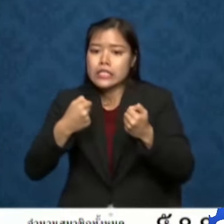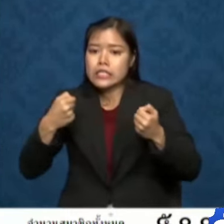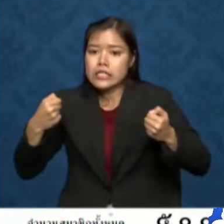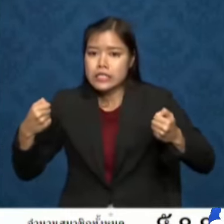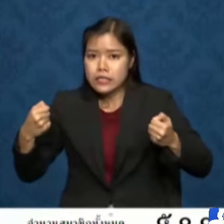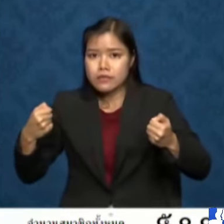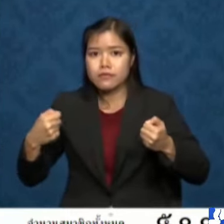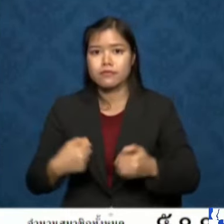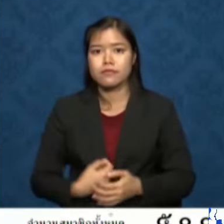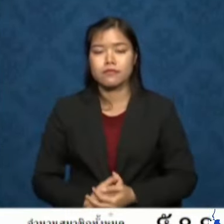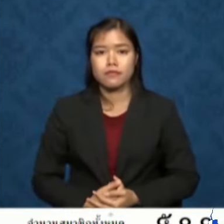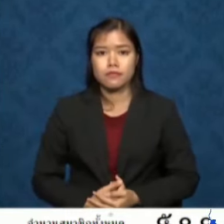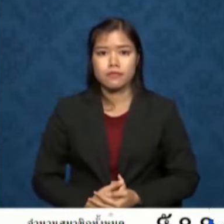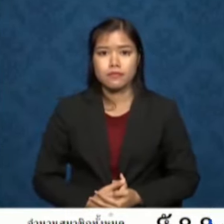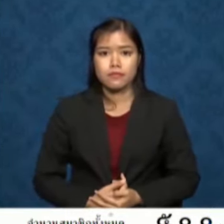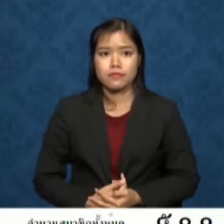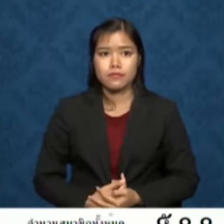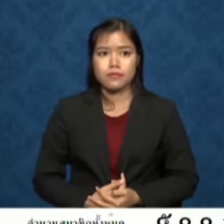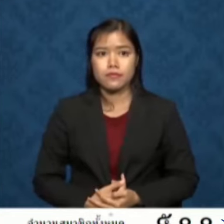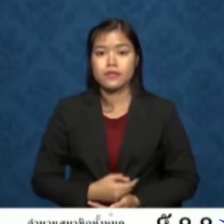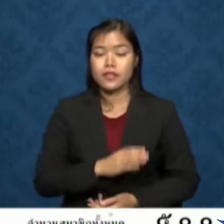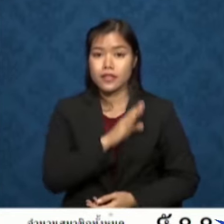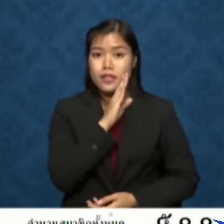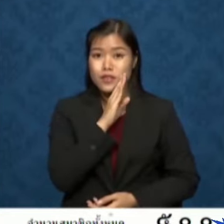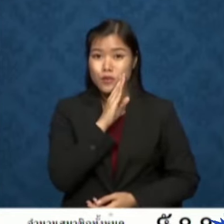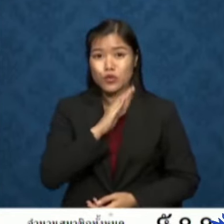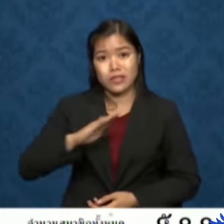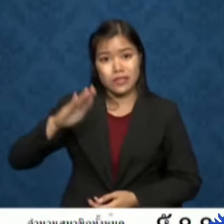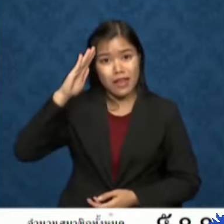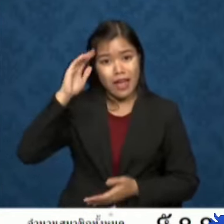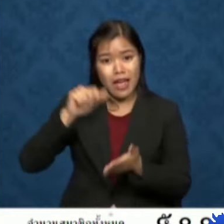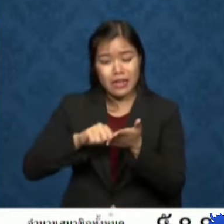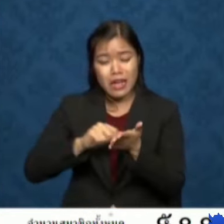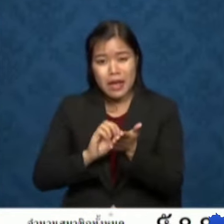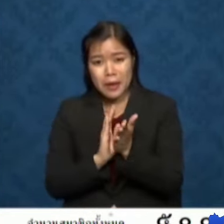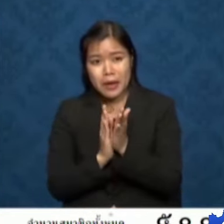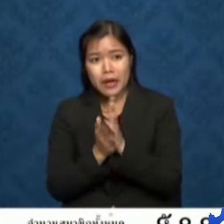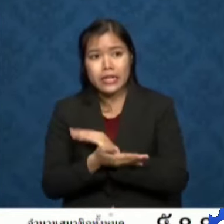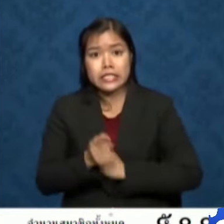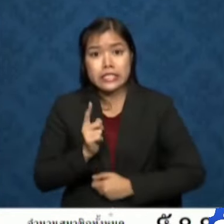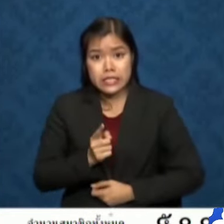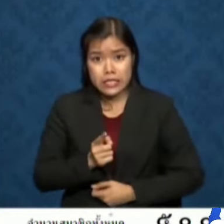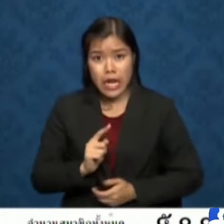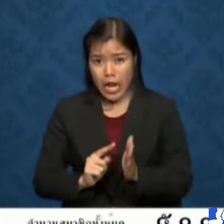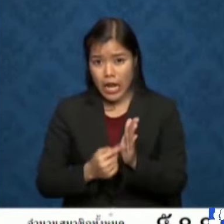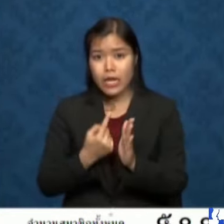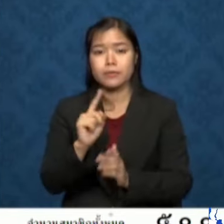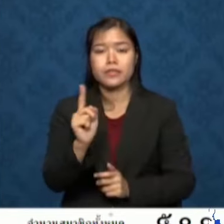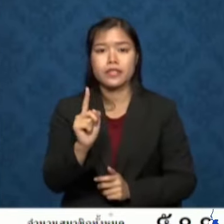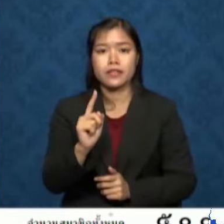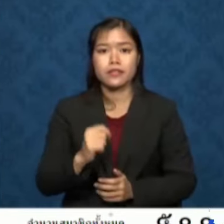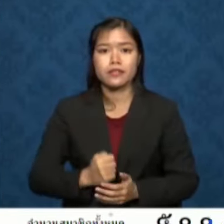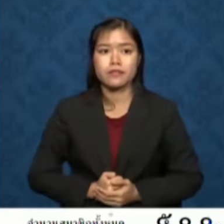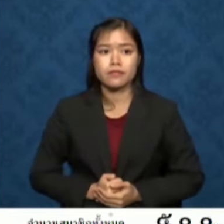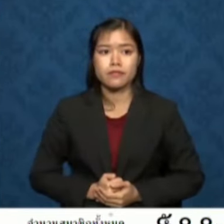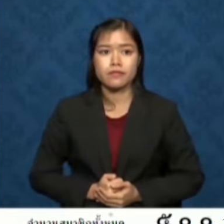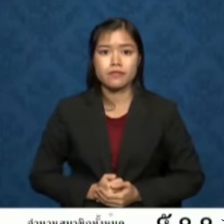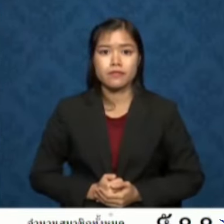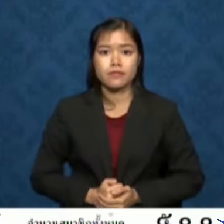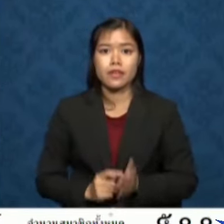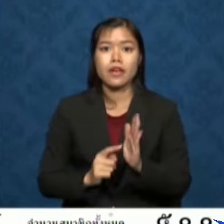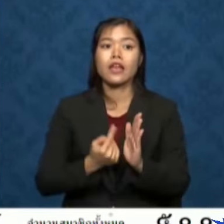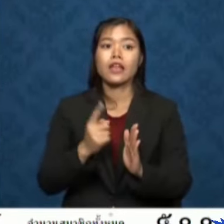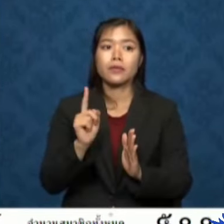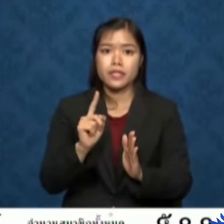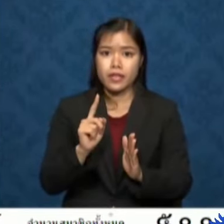ออกไปถ้าเราจะปฏิรูปกองทัพอย่างแท้จริงกระดุมเม็ดแรกคืออะไรครับท่านประธานกระดุมเม็ดแรกก็